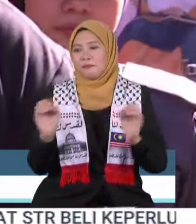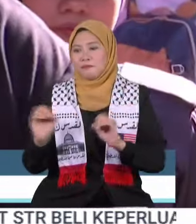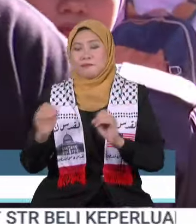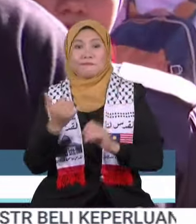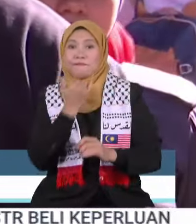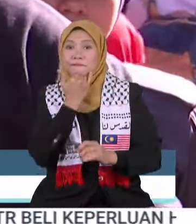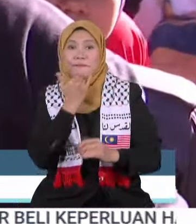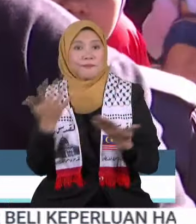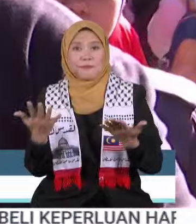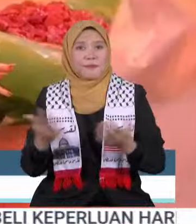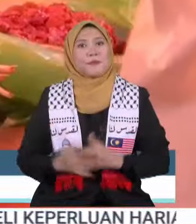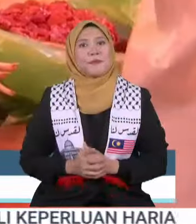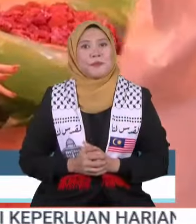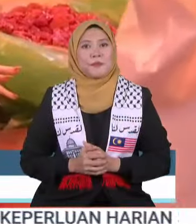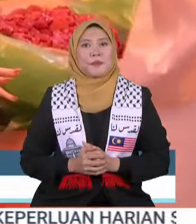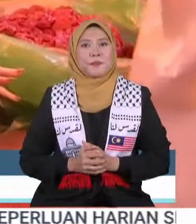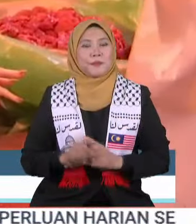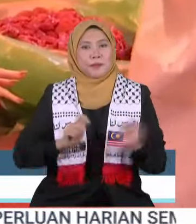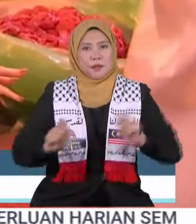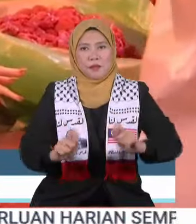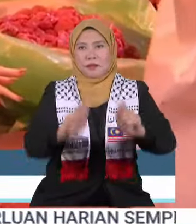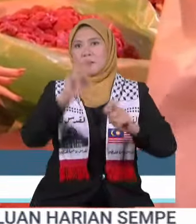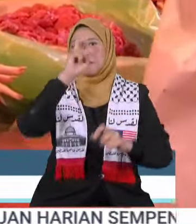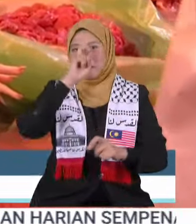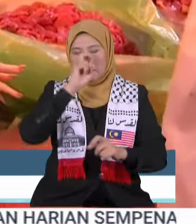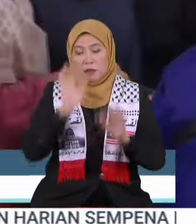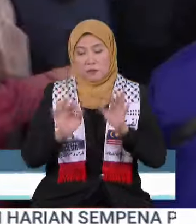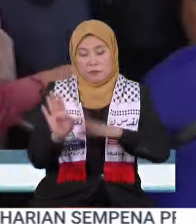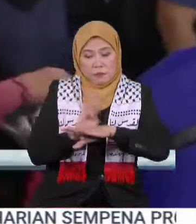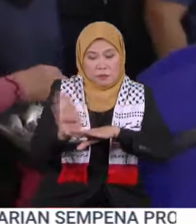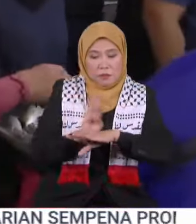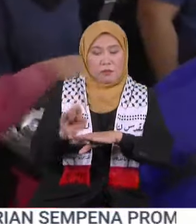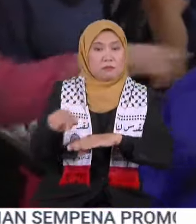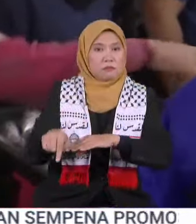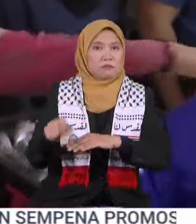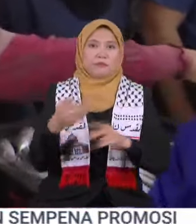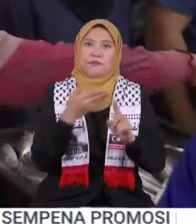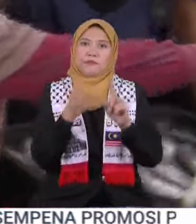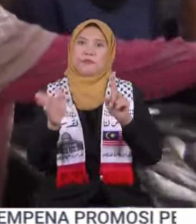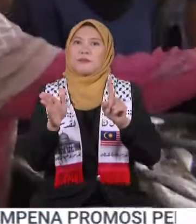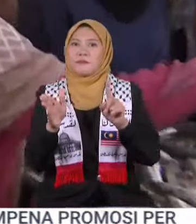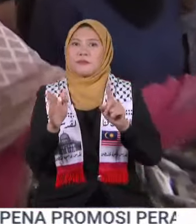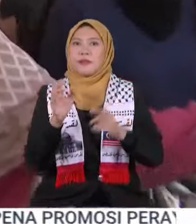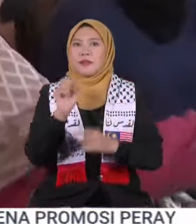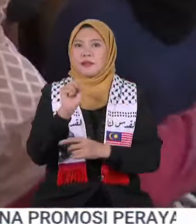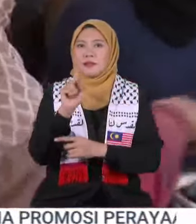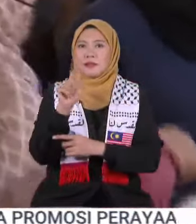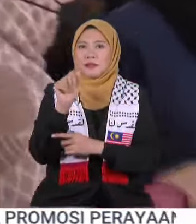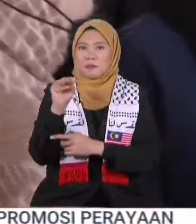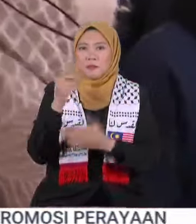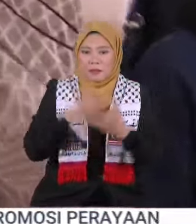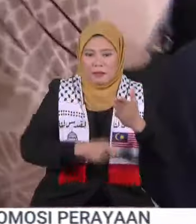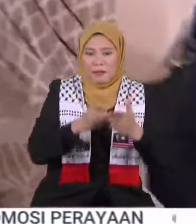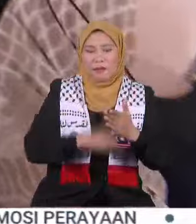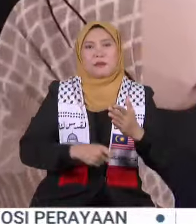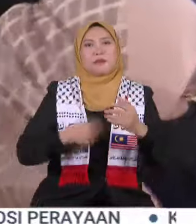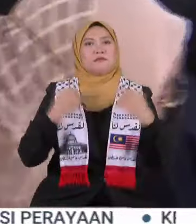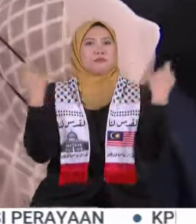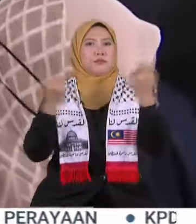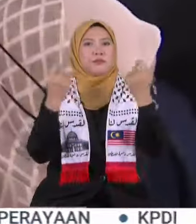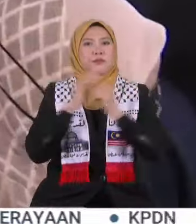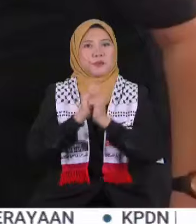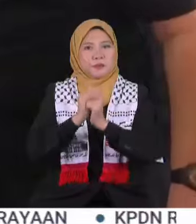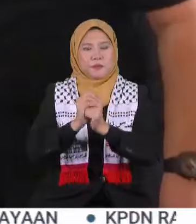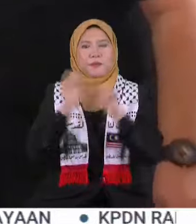kesalahan. Tindakan tegas akan diambil terhadap peniaga yang gagal mematuhi skim harga maksimum musim perayaan